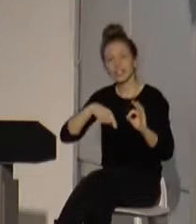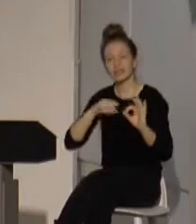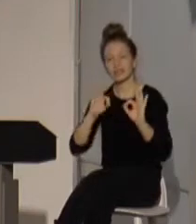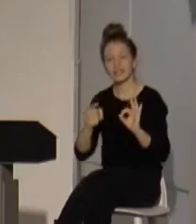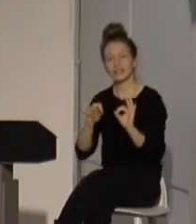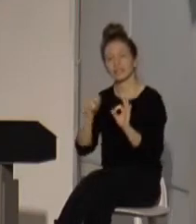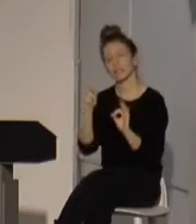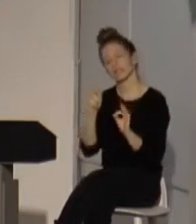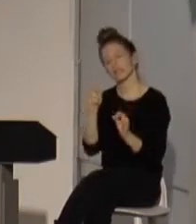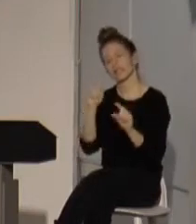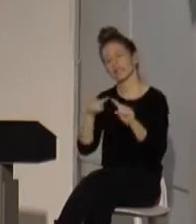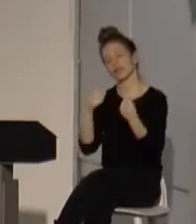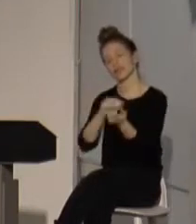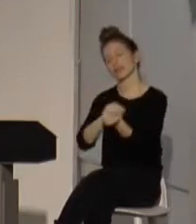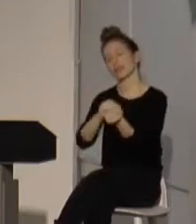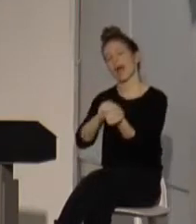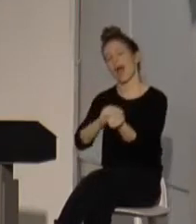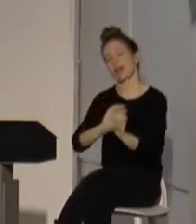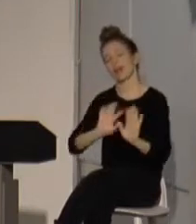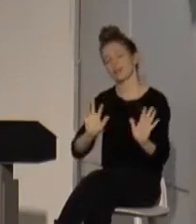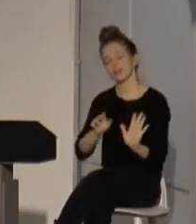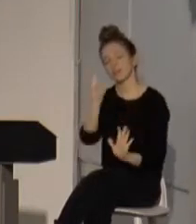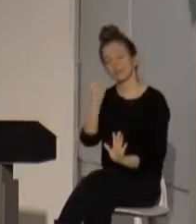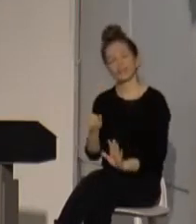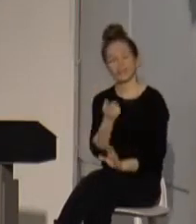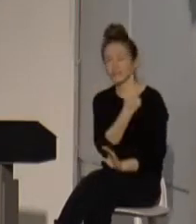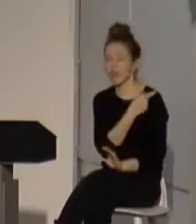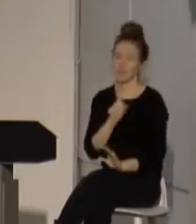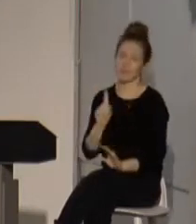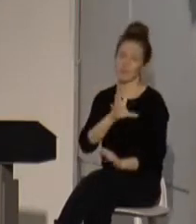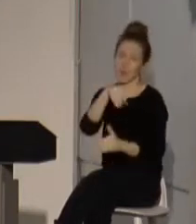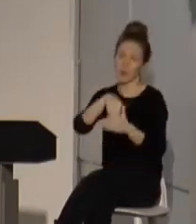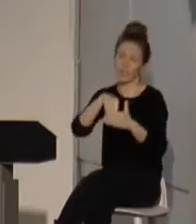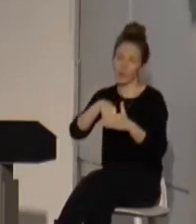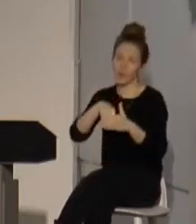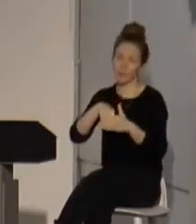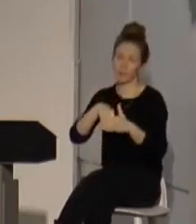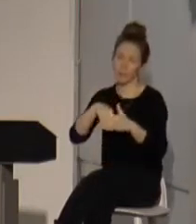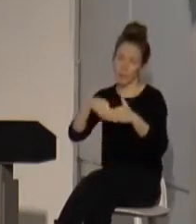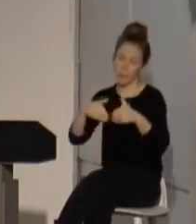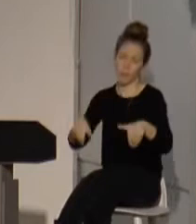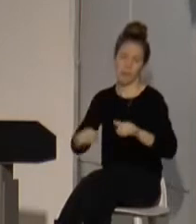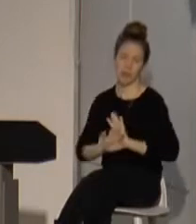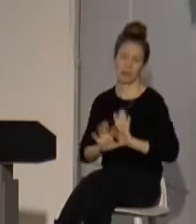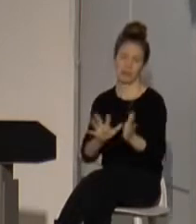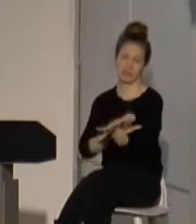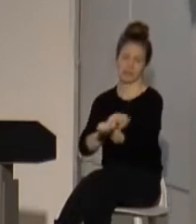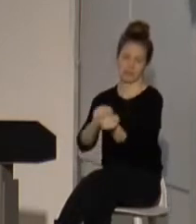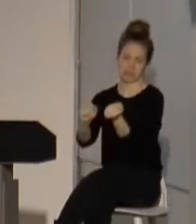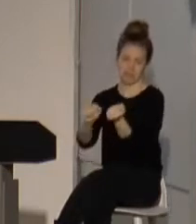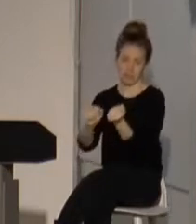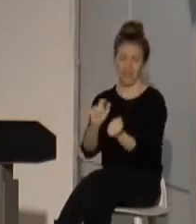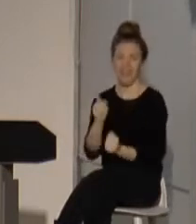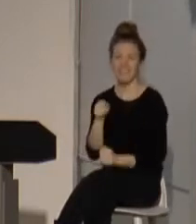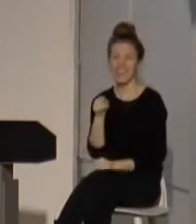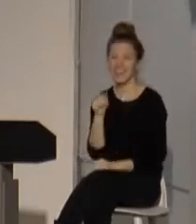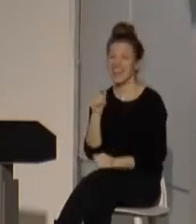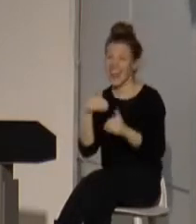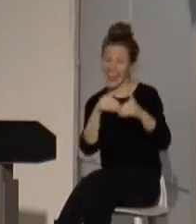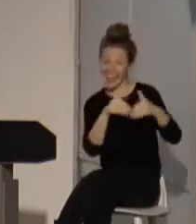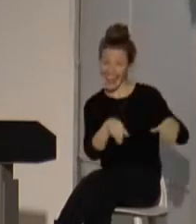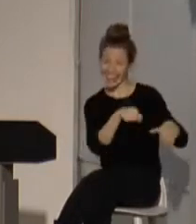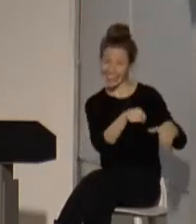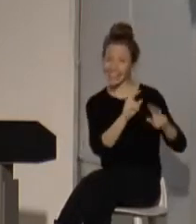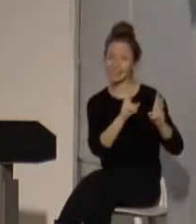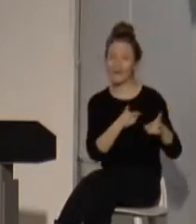השונות, שהאדם אף פעם לא יכלול בתוכו את המוגבלות, אבל הנכה יוכל